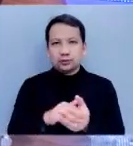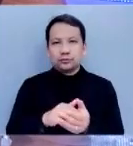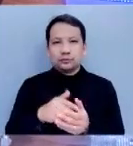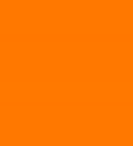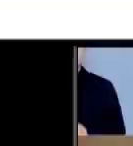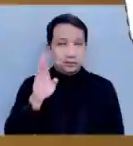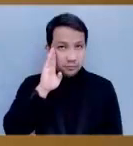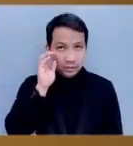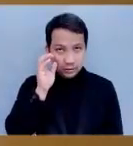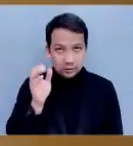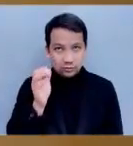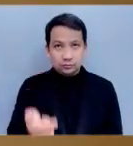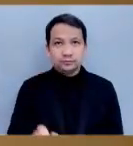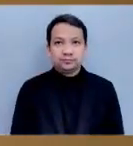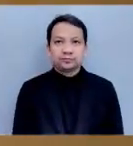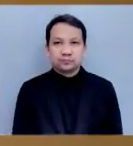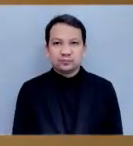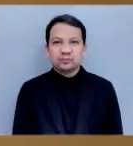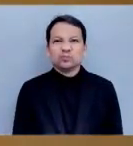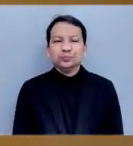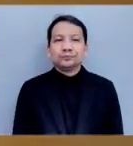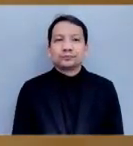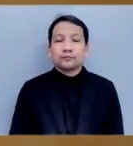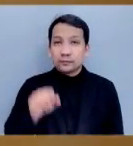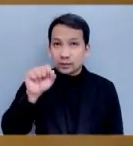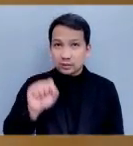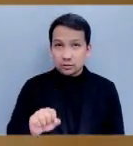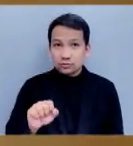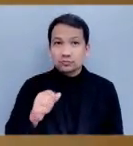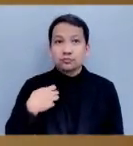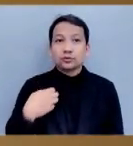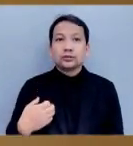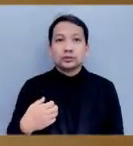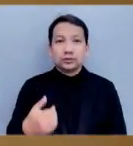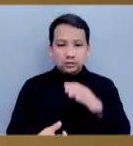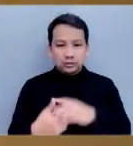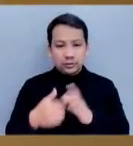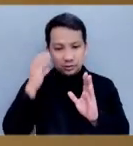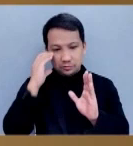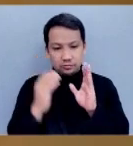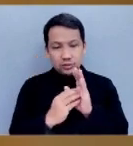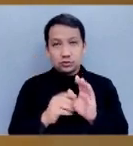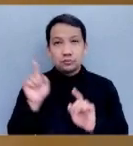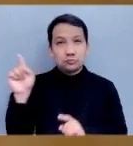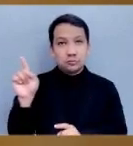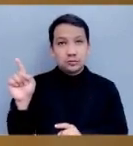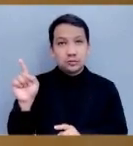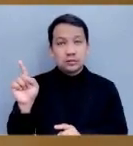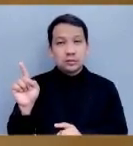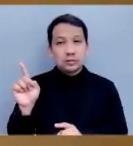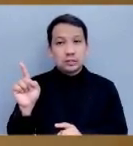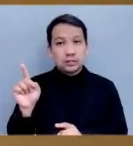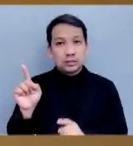Castillo. Inilabas ng Southern Police District ang larawan ng lalaking ito na tinuturong gunman sa pananambang sa abogado ng